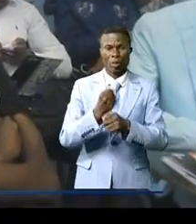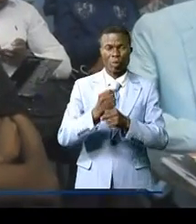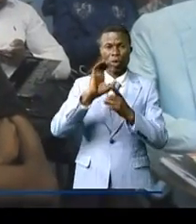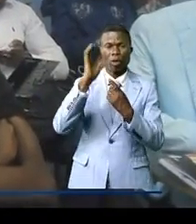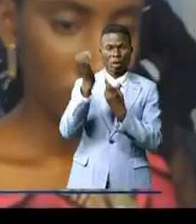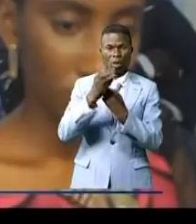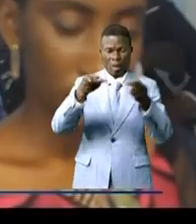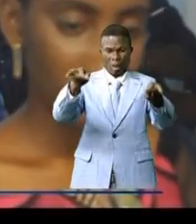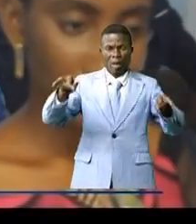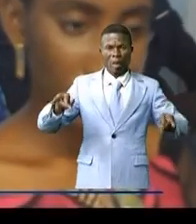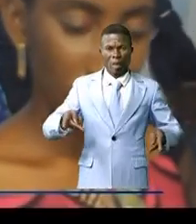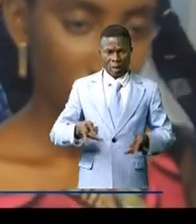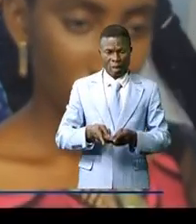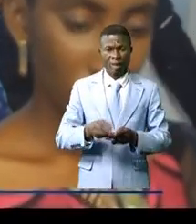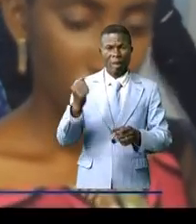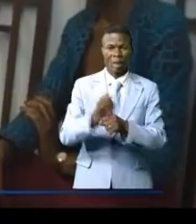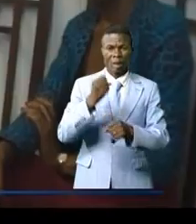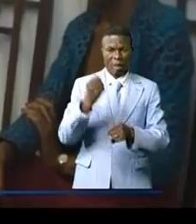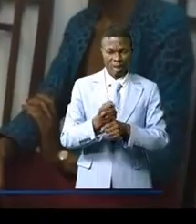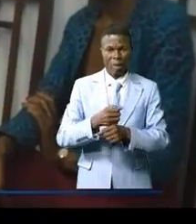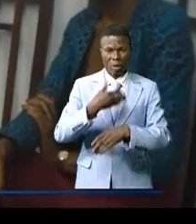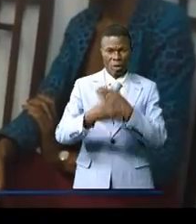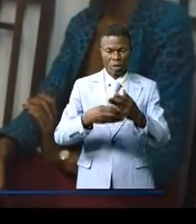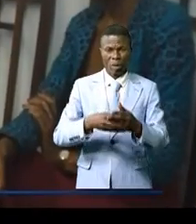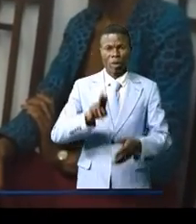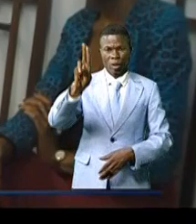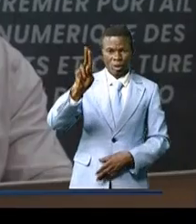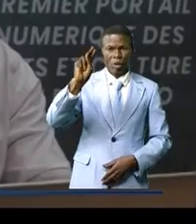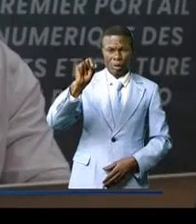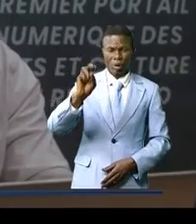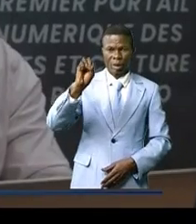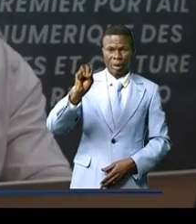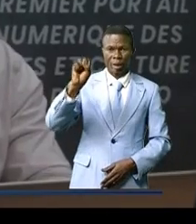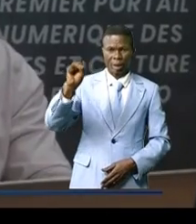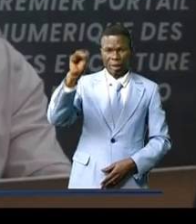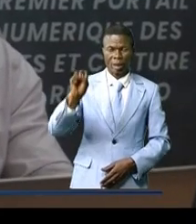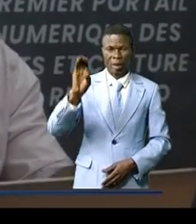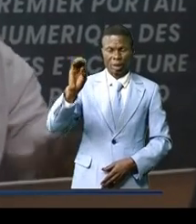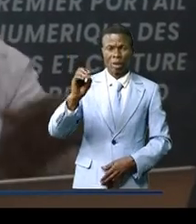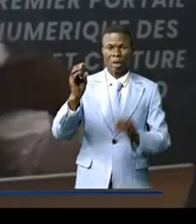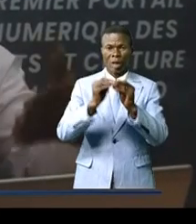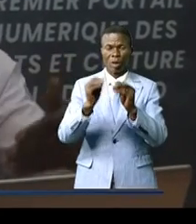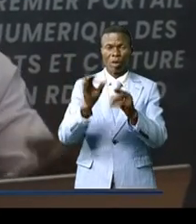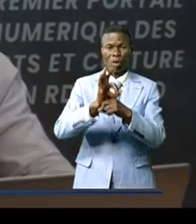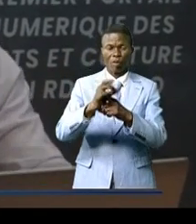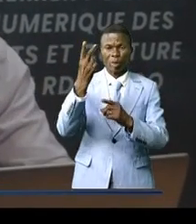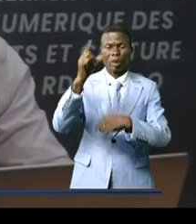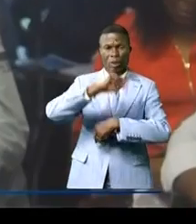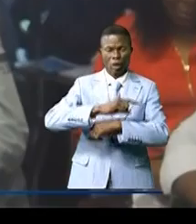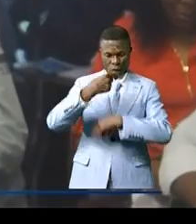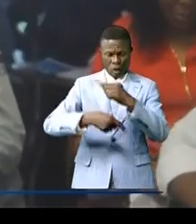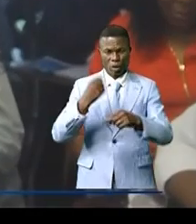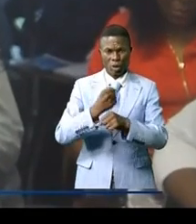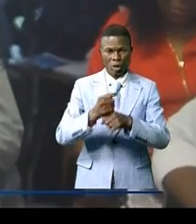et environnemental, c'est le devoir que s'est fait l'UNESCO en organisant cet atelier de 2 jours dont les travaux se sont ouverts